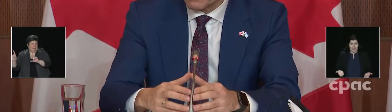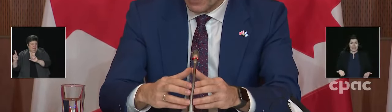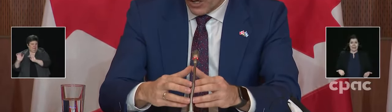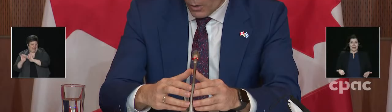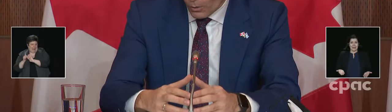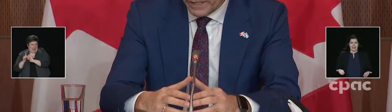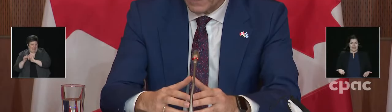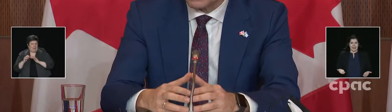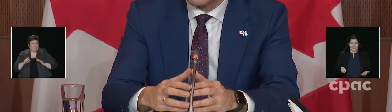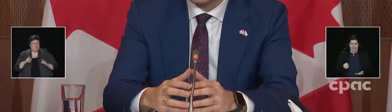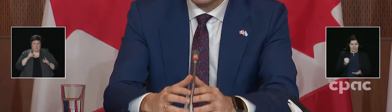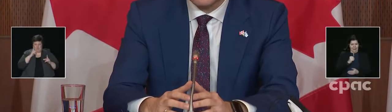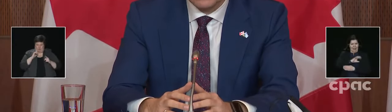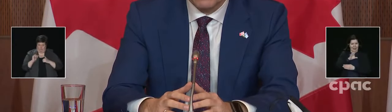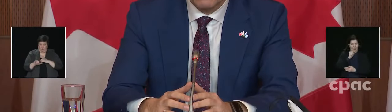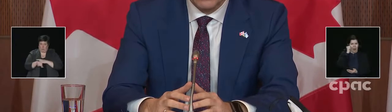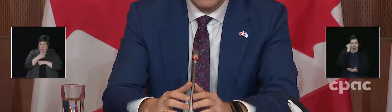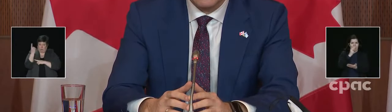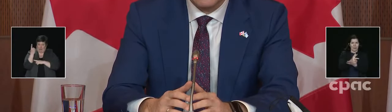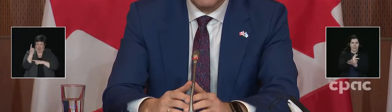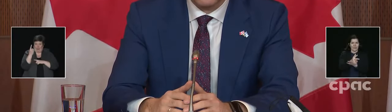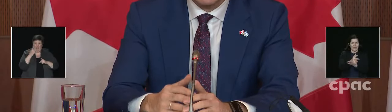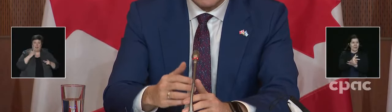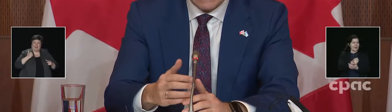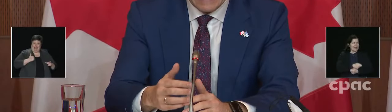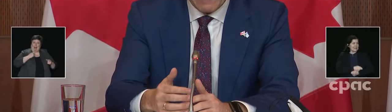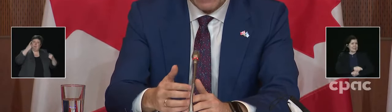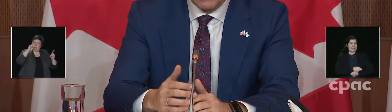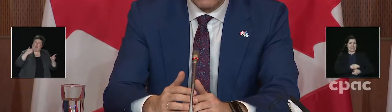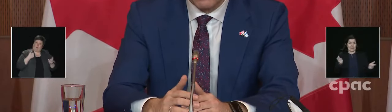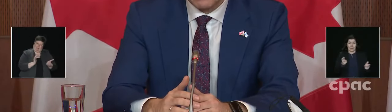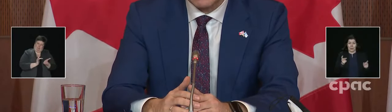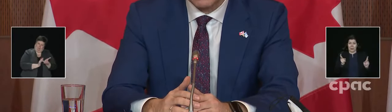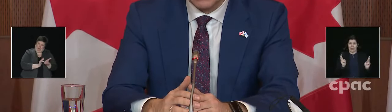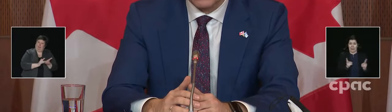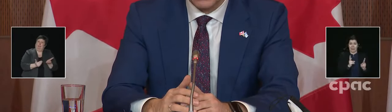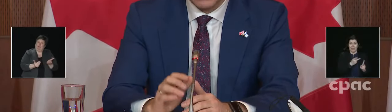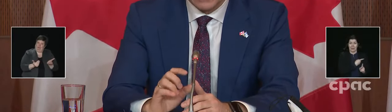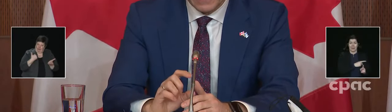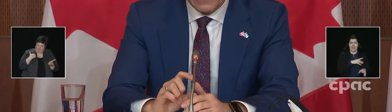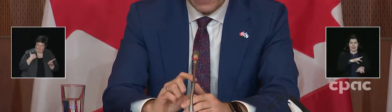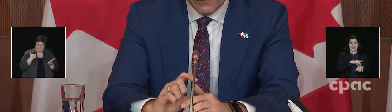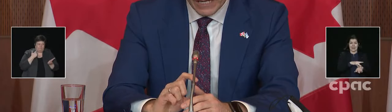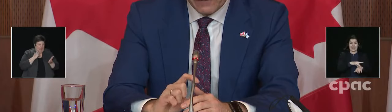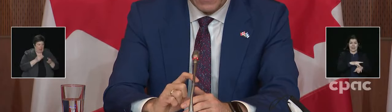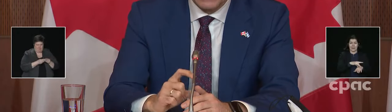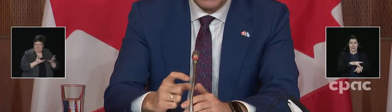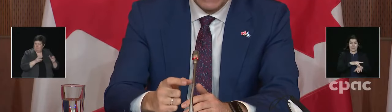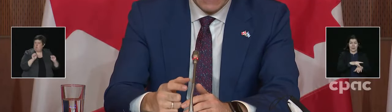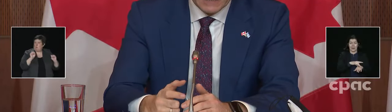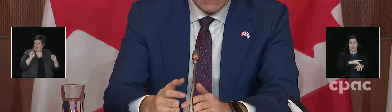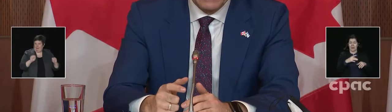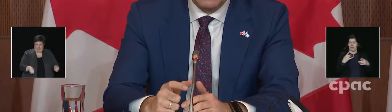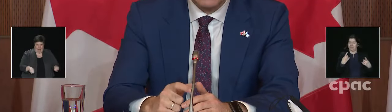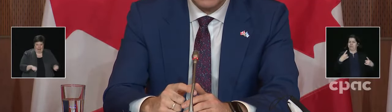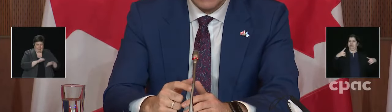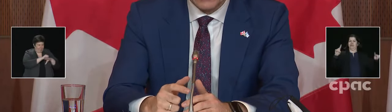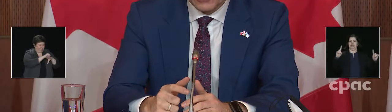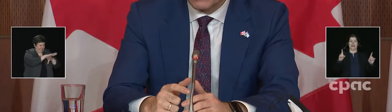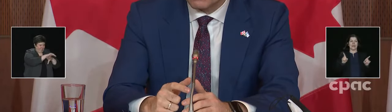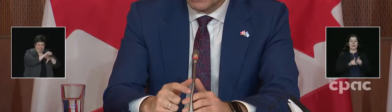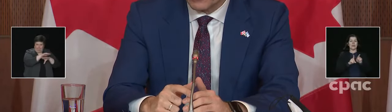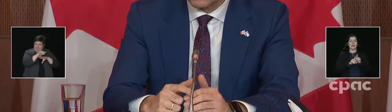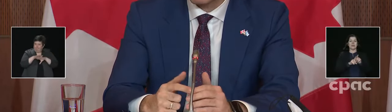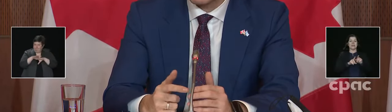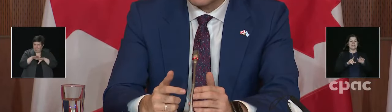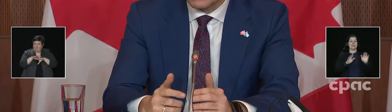des traitements au Canada et de pouvoir les distribuer rapidement aux provinces et aux territoires et d'avoir avisé les cliniciens à